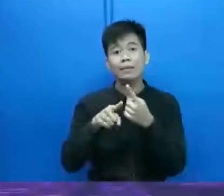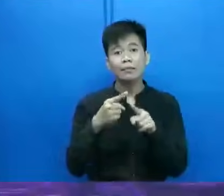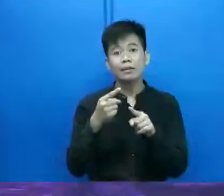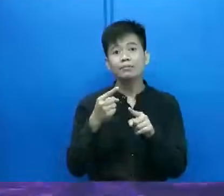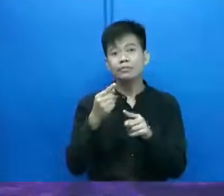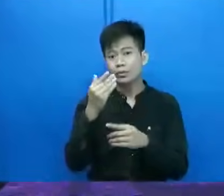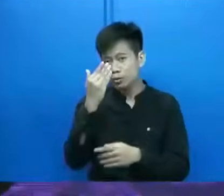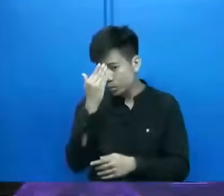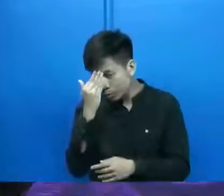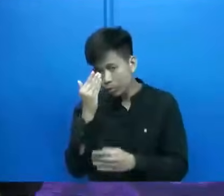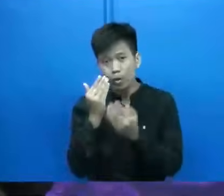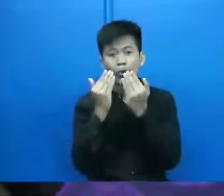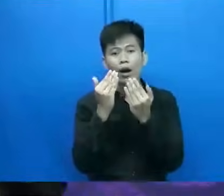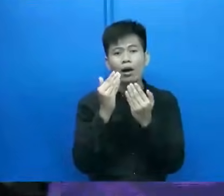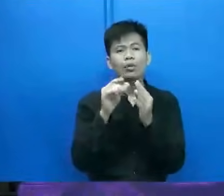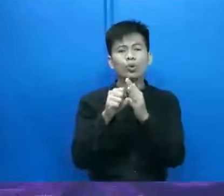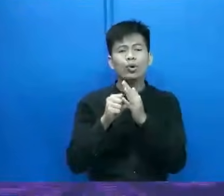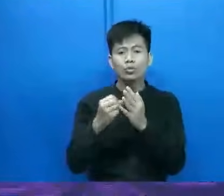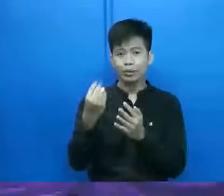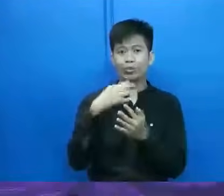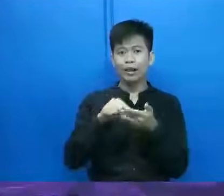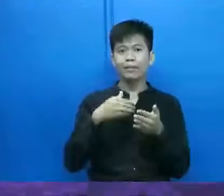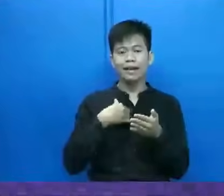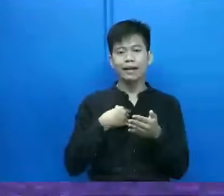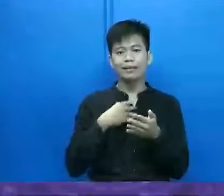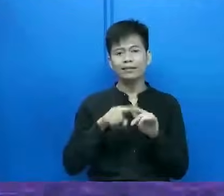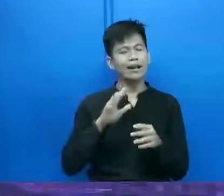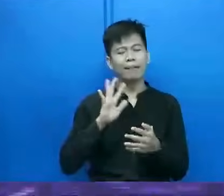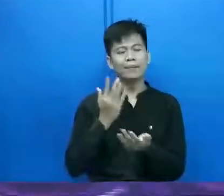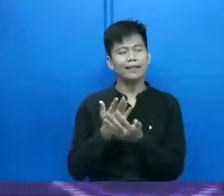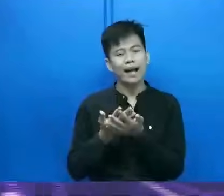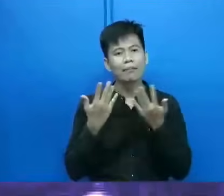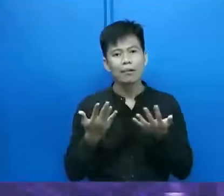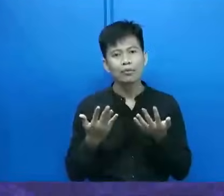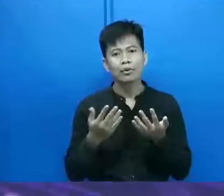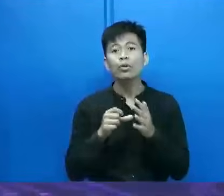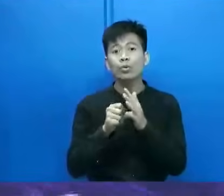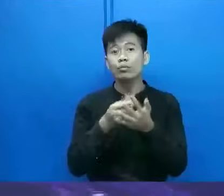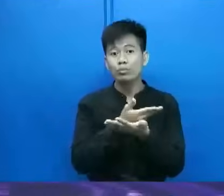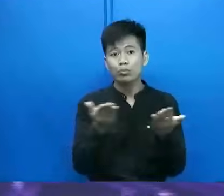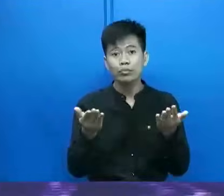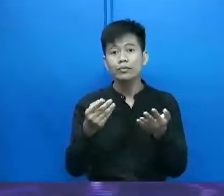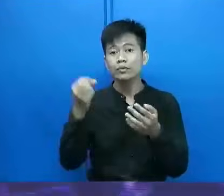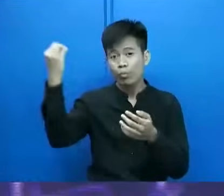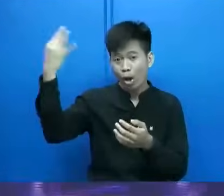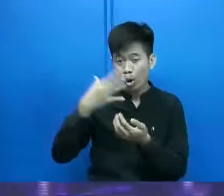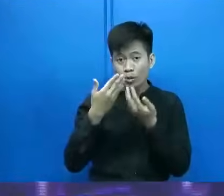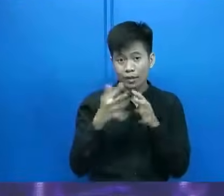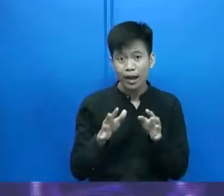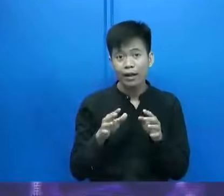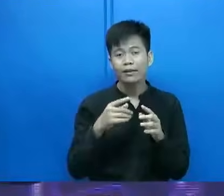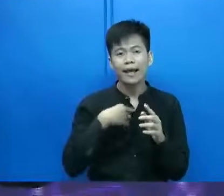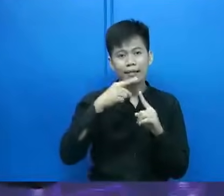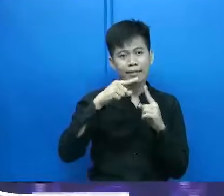berdoa, tolong sertakan saya. Saya tidak minta apapun, mulai saat ini, saya akan sampaikan pada Anda semua, setelah selesai Ramadan, saya tahlil lagi,